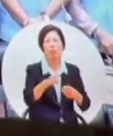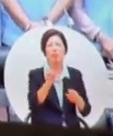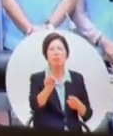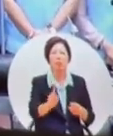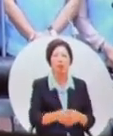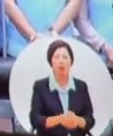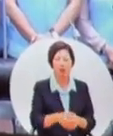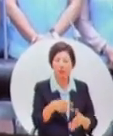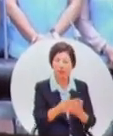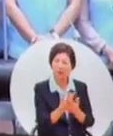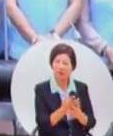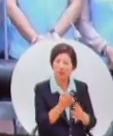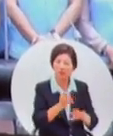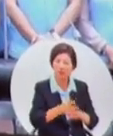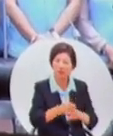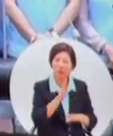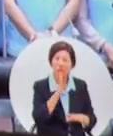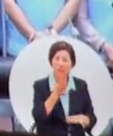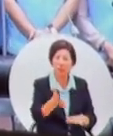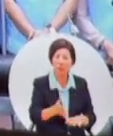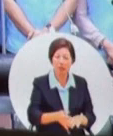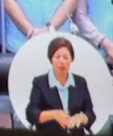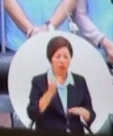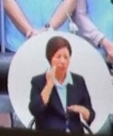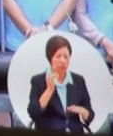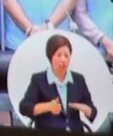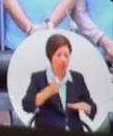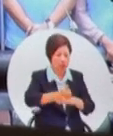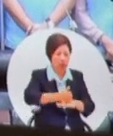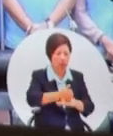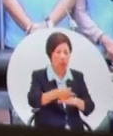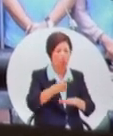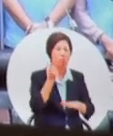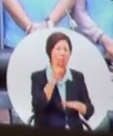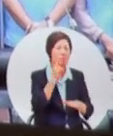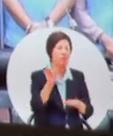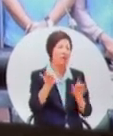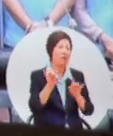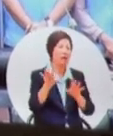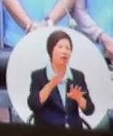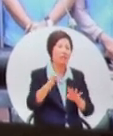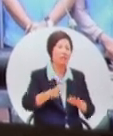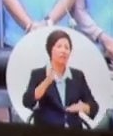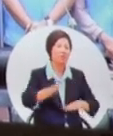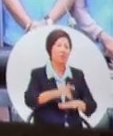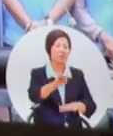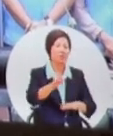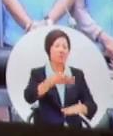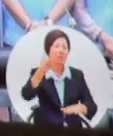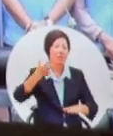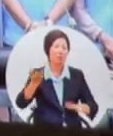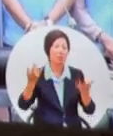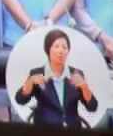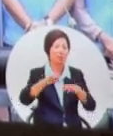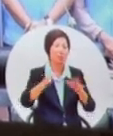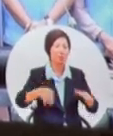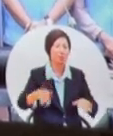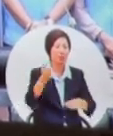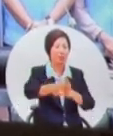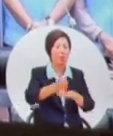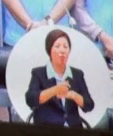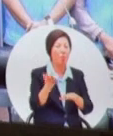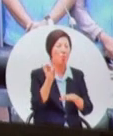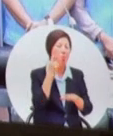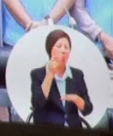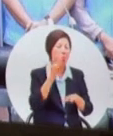那么如果今天有人在这个台上假借一个非常棒的一个音乐的舞台，用了粗口，他